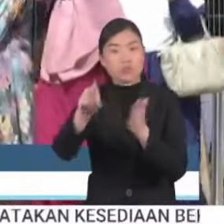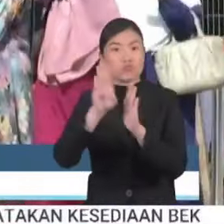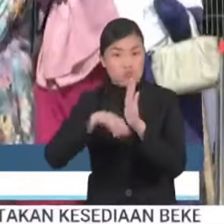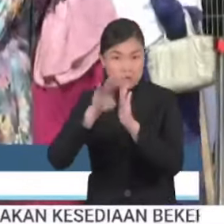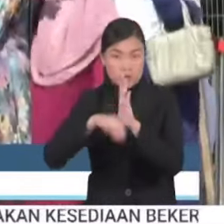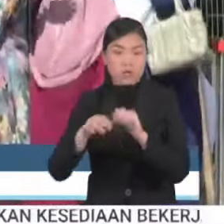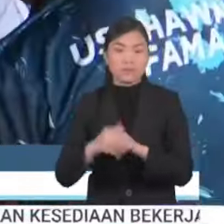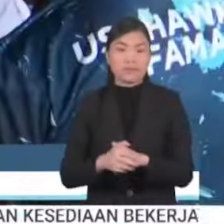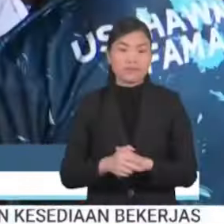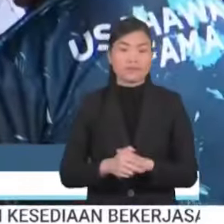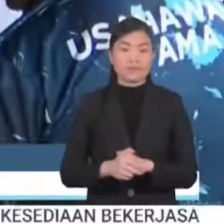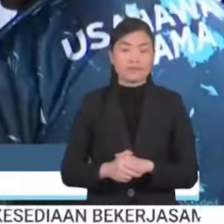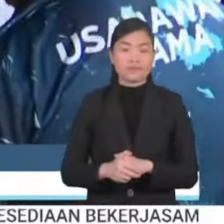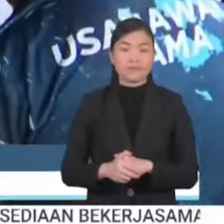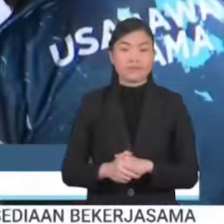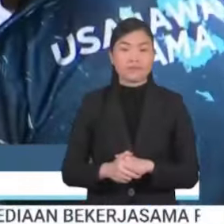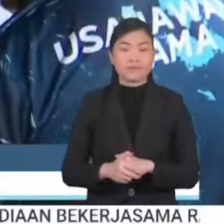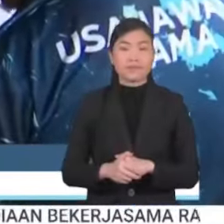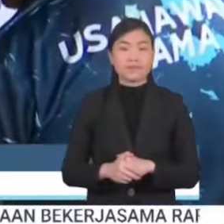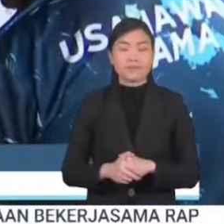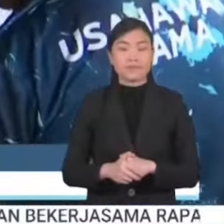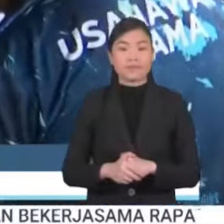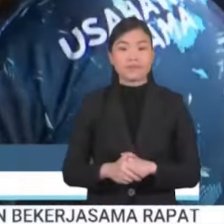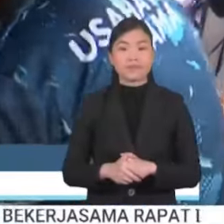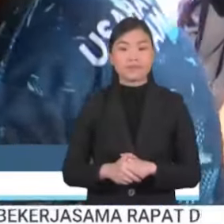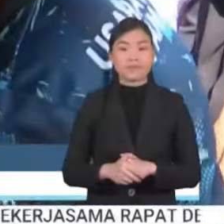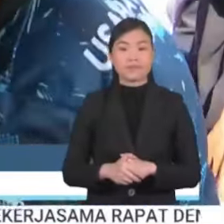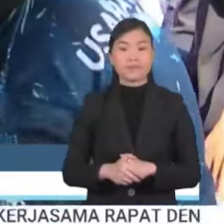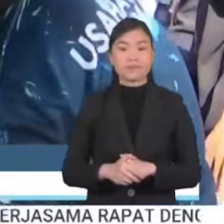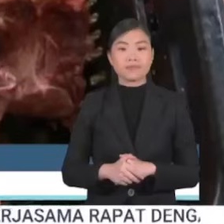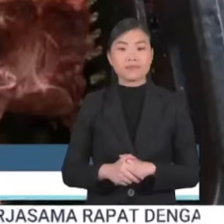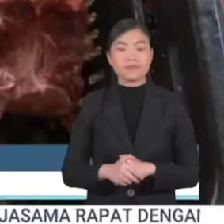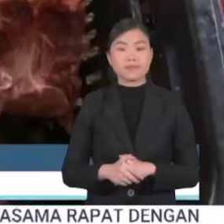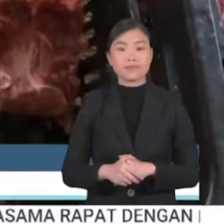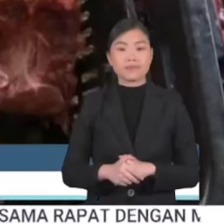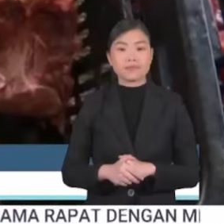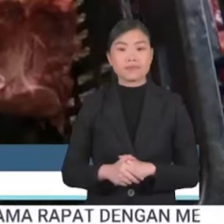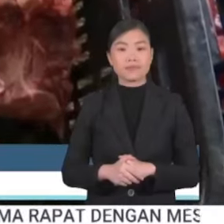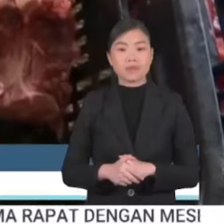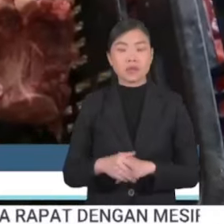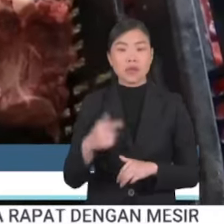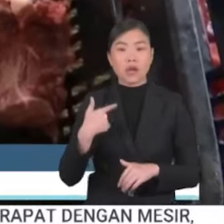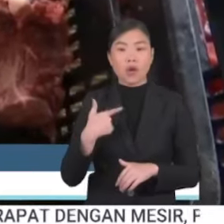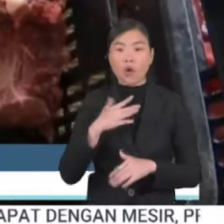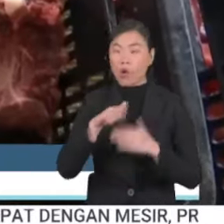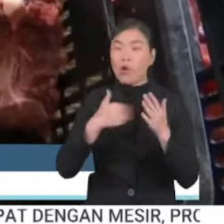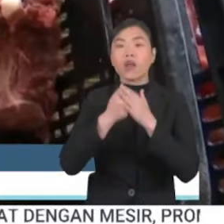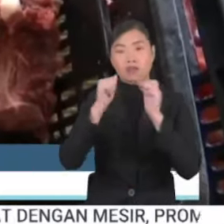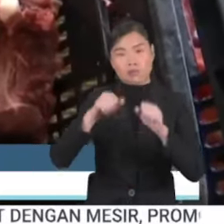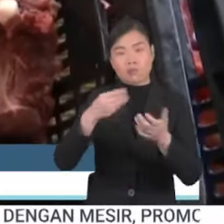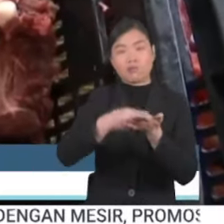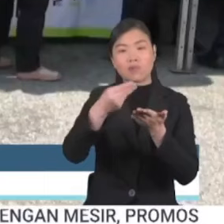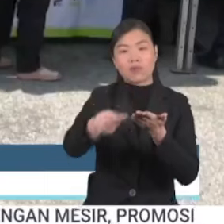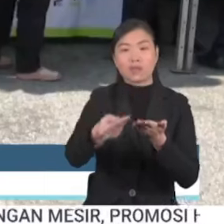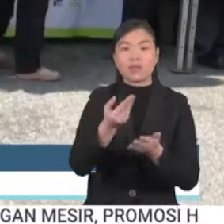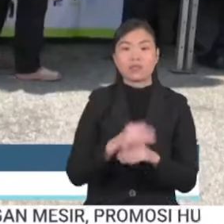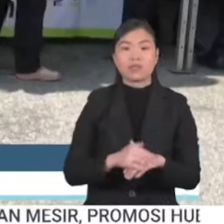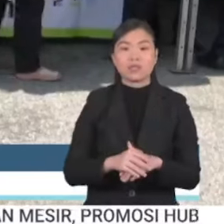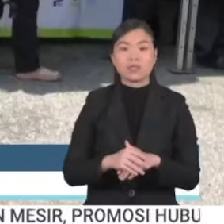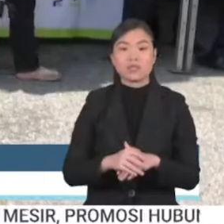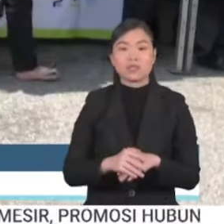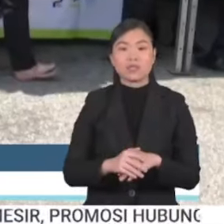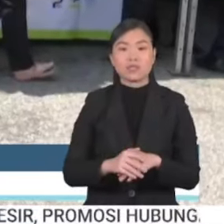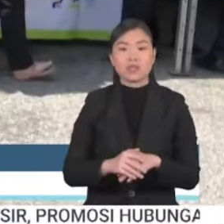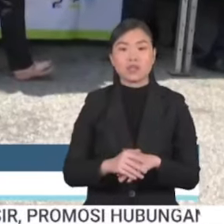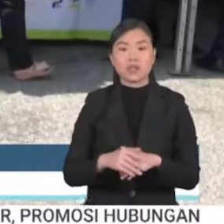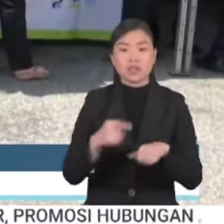apa kat sini. Memang barangnya berpatutan lah. Semua mampu beli. Semua saya dapat. dapat komplit. Alhamdulillah lah, saya sampai tadi pun dah